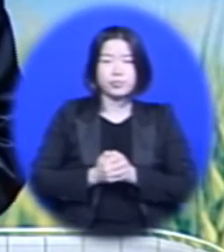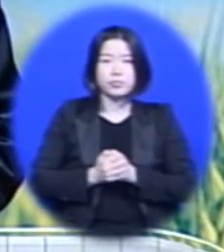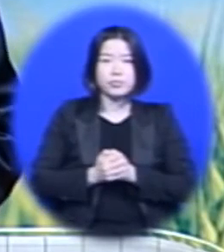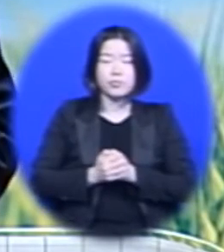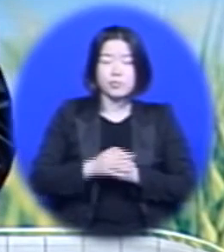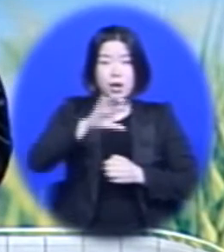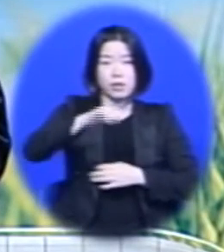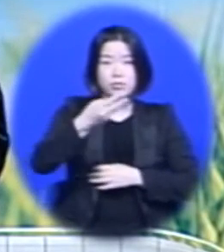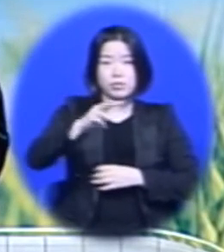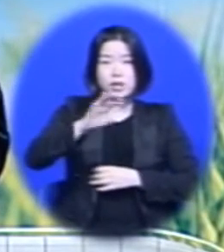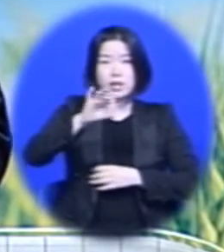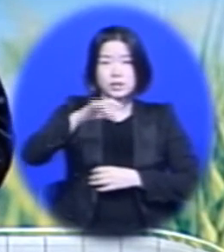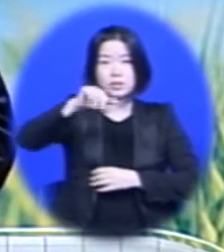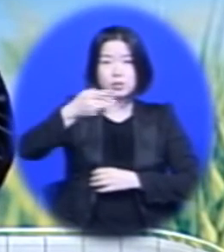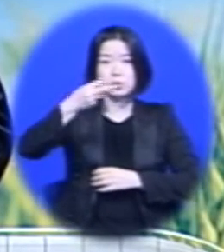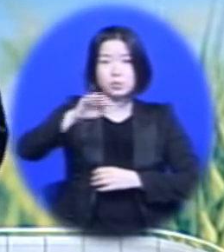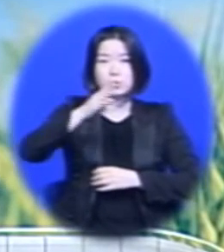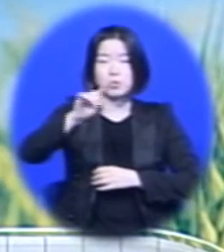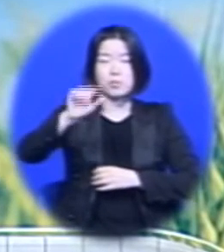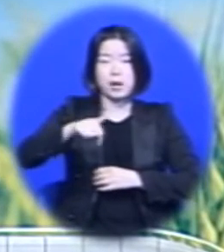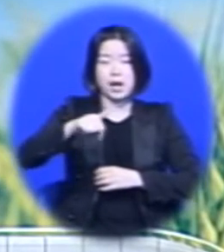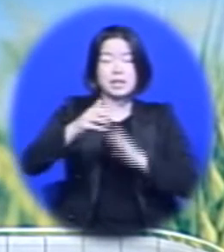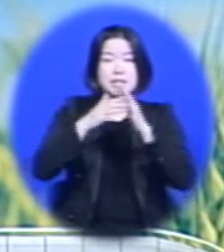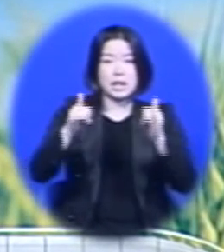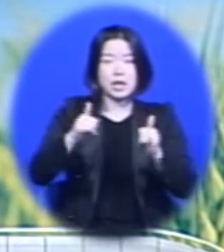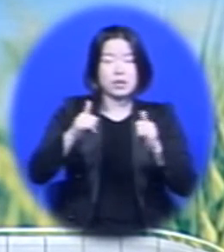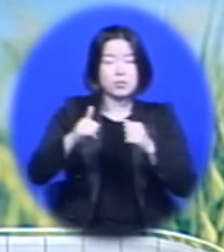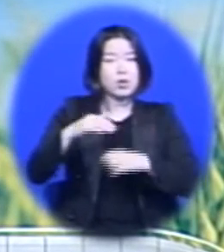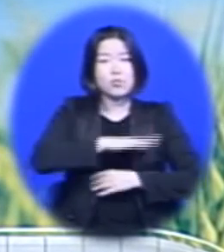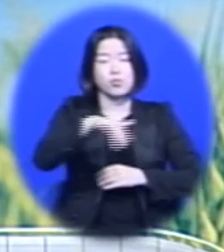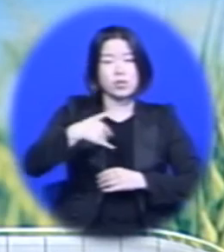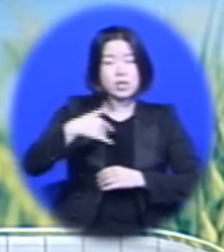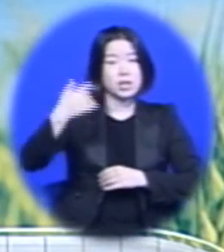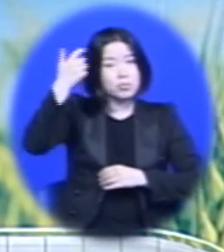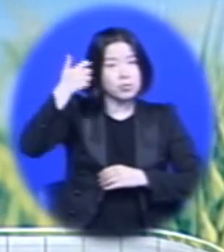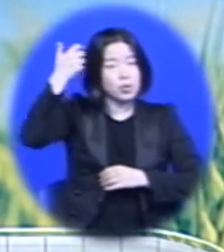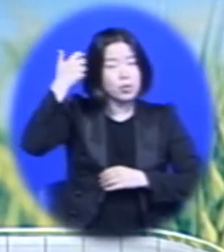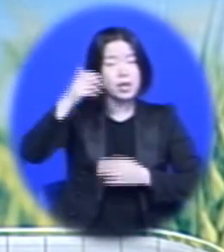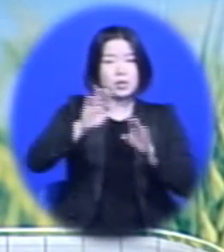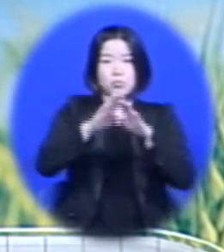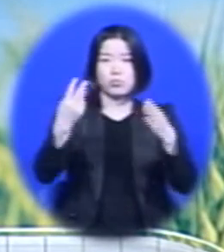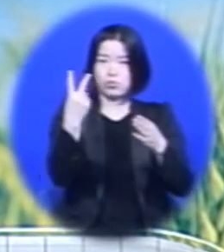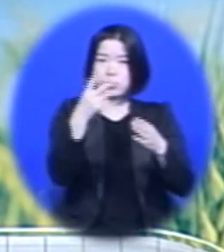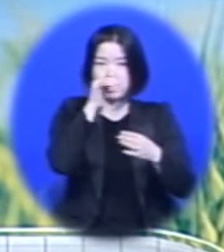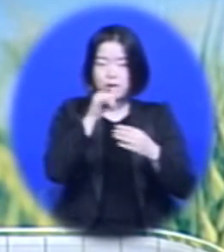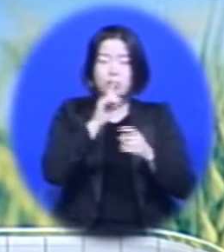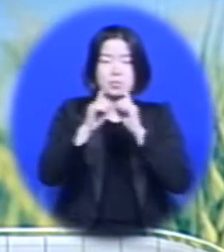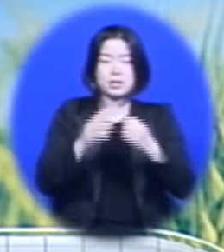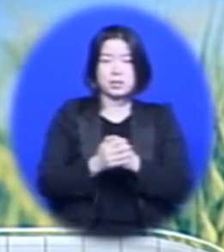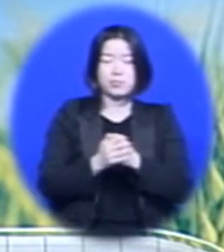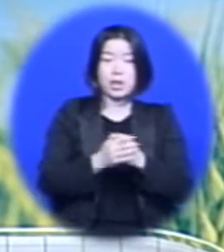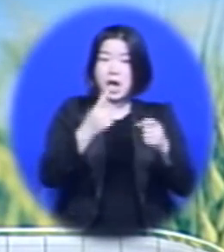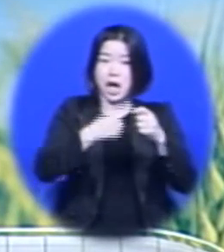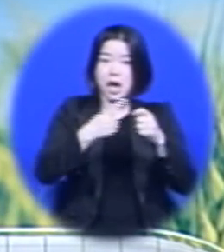프랭크 루박 선교사님은 우리의 영혼에는 두 개의 문이 있다고 설명을 했습니다. 하나는 하나님을